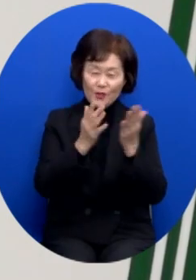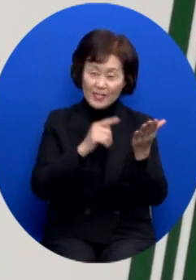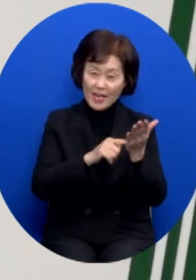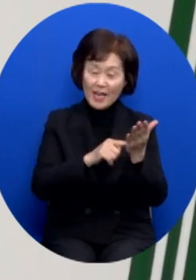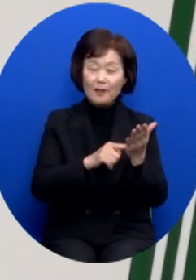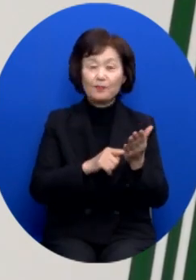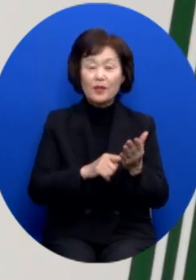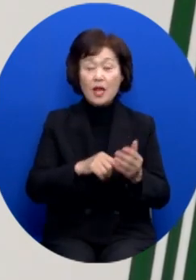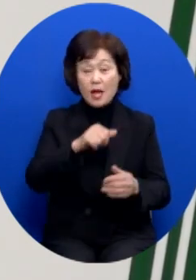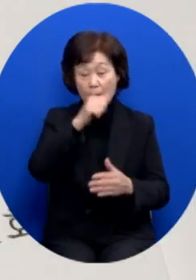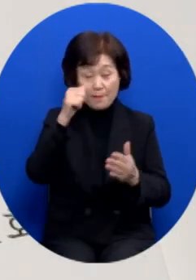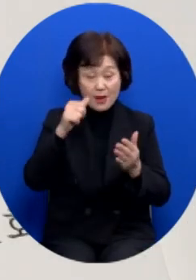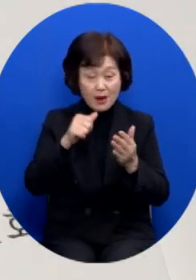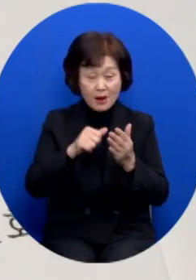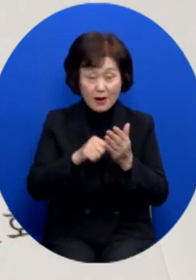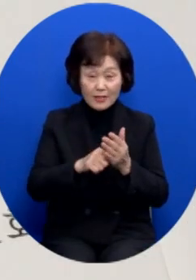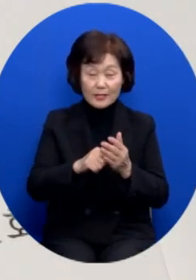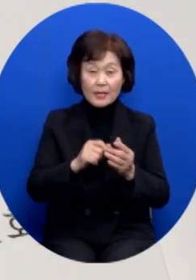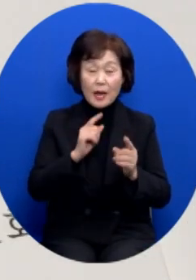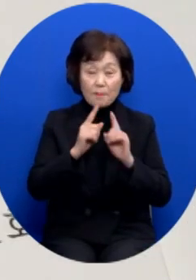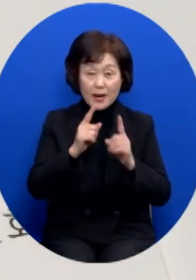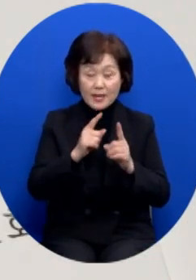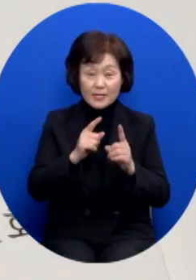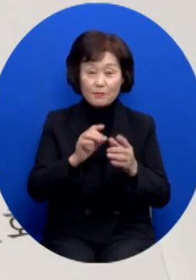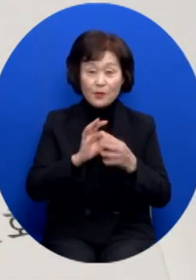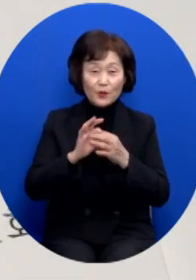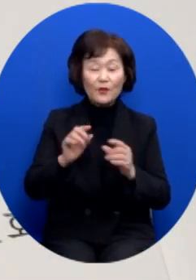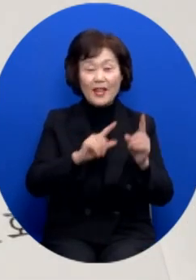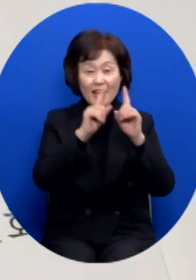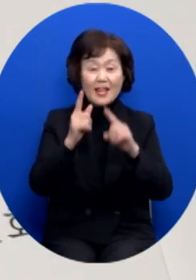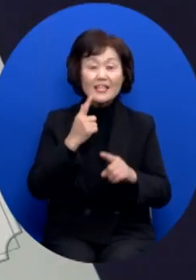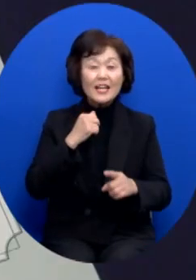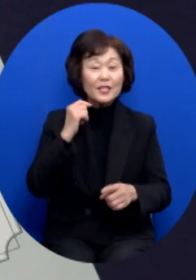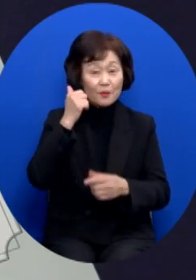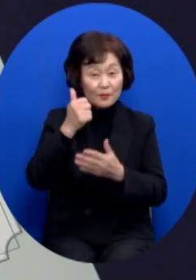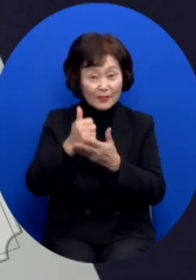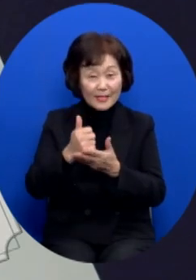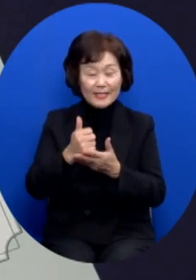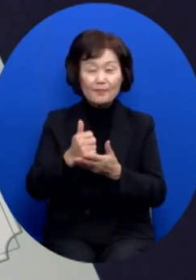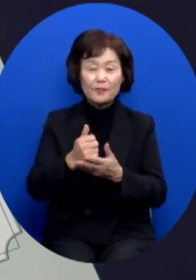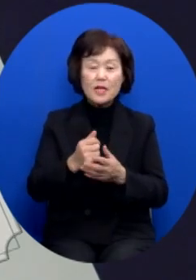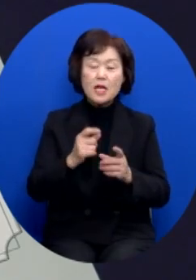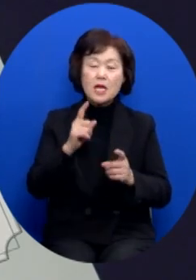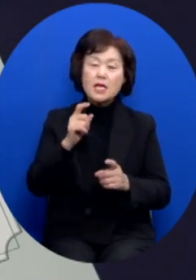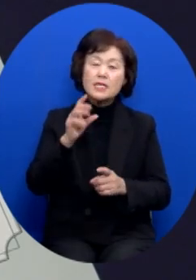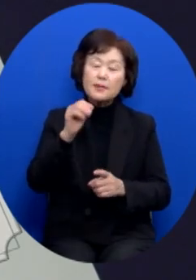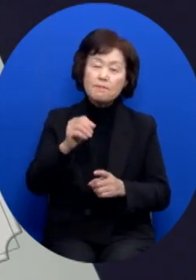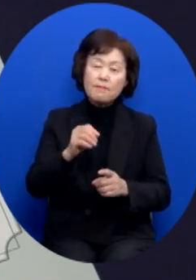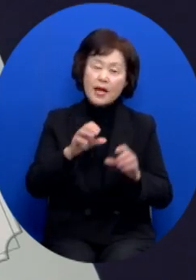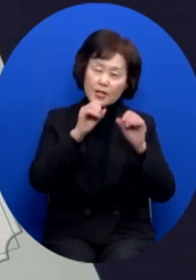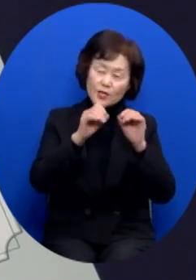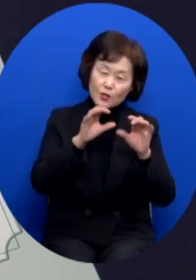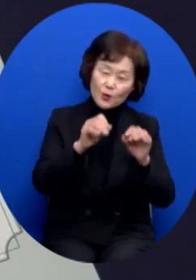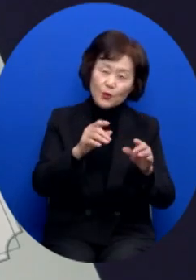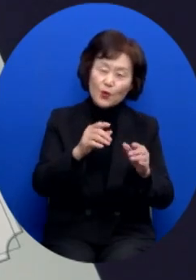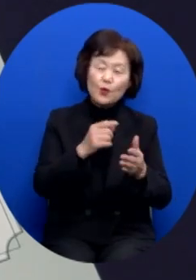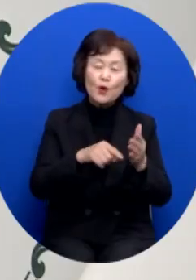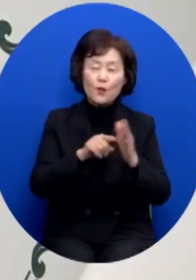평생을 헌신한 박용묵 목사, 10만 구령의 소명을 다지며 부흥사역에 40여 년을